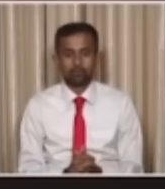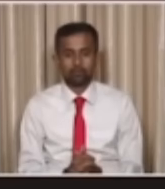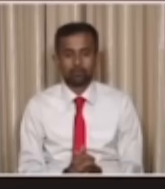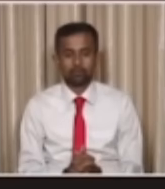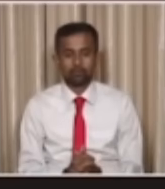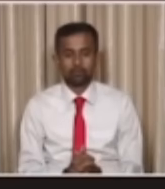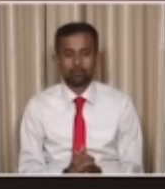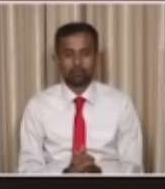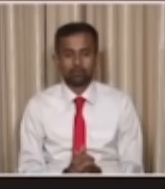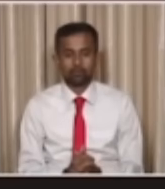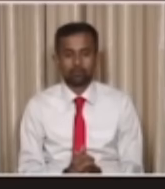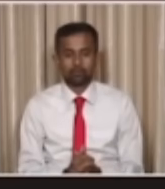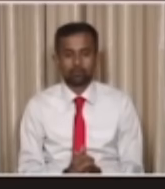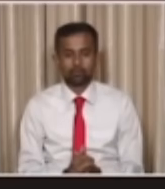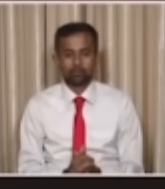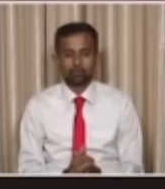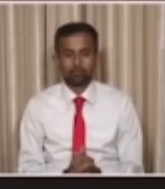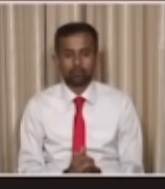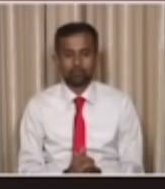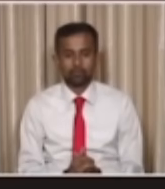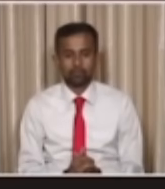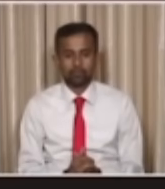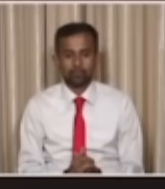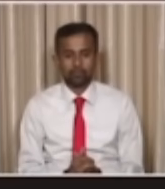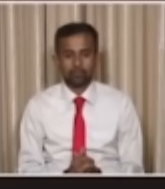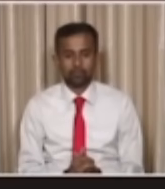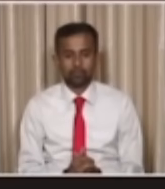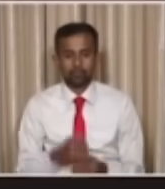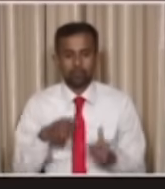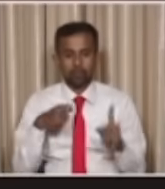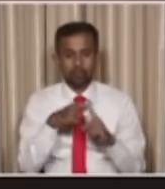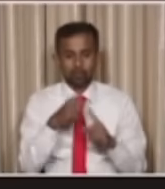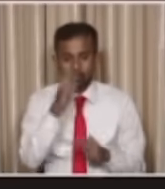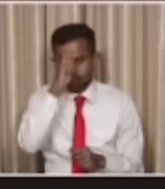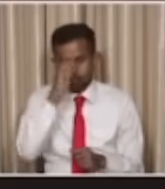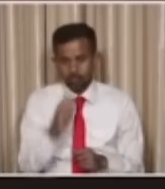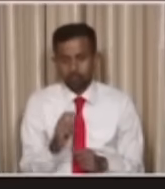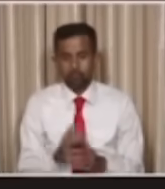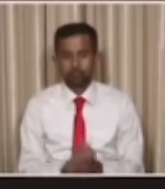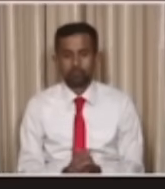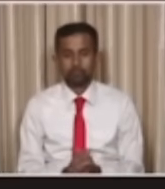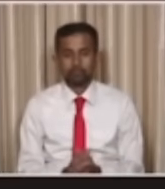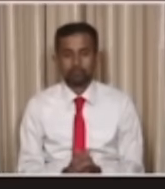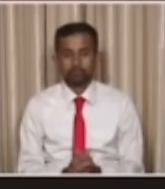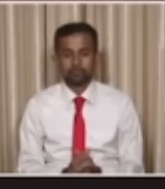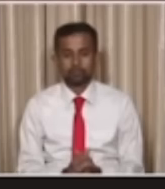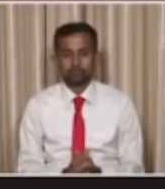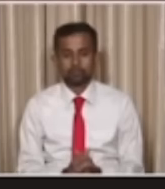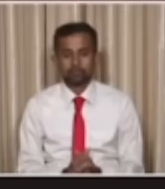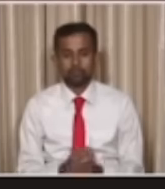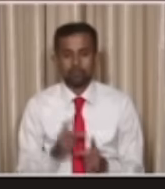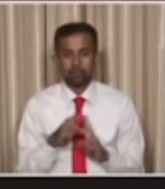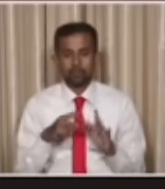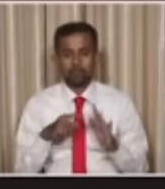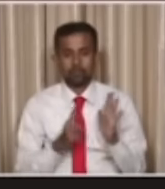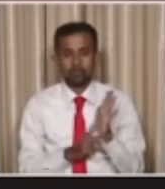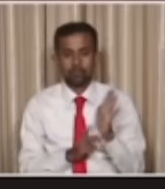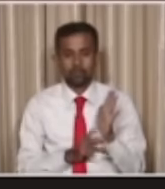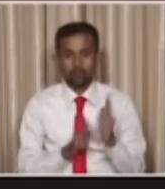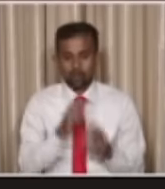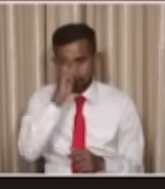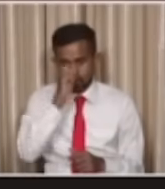ස්තුතියි. එයා අරබල් කබීර් හෂිම් මේ දිලාන් පෙරා මන්ත්‍රීතුමා